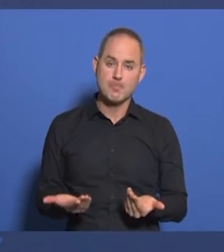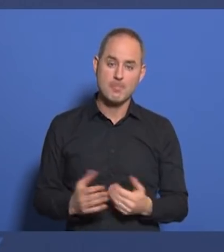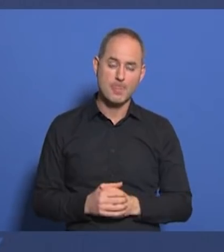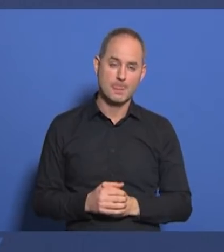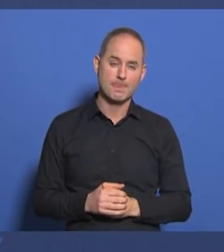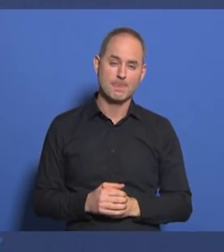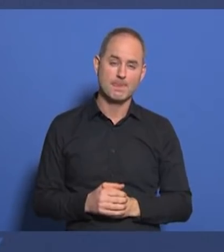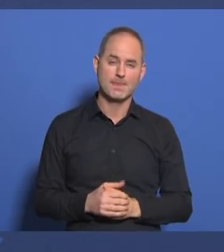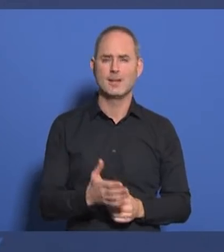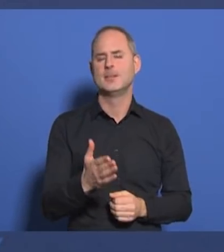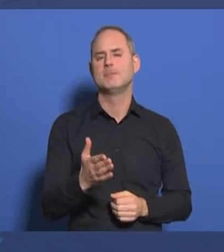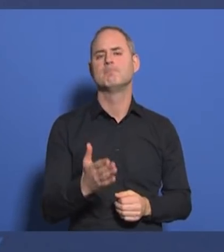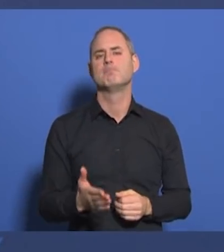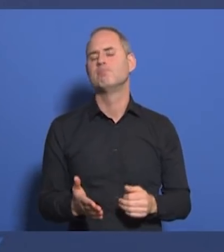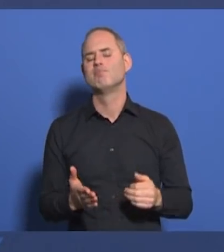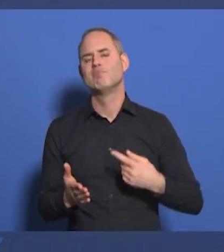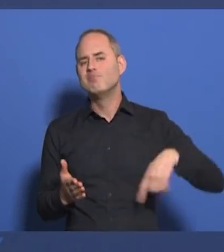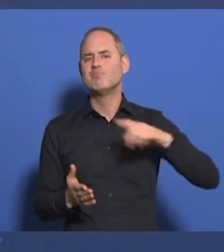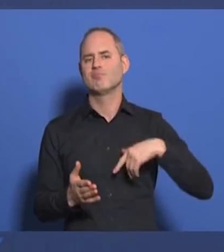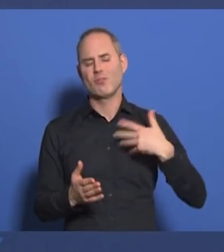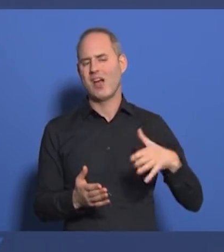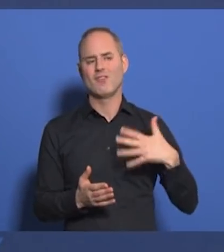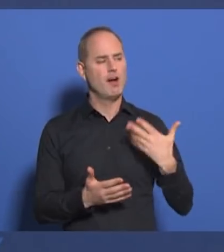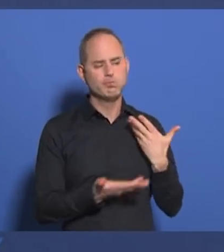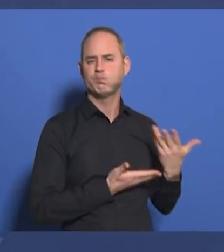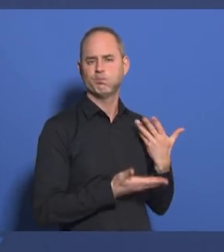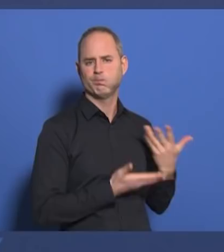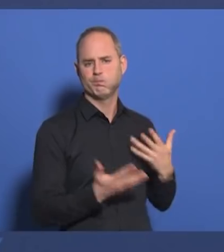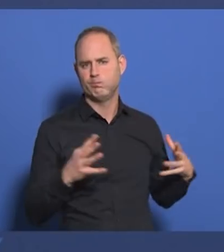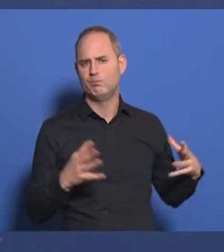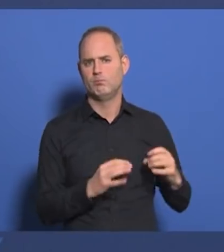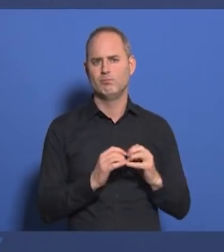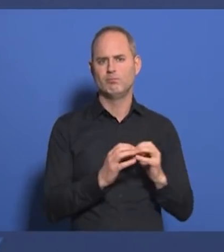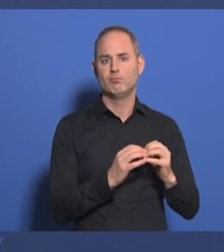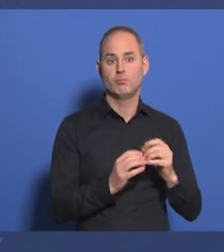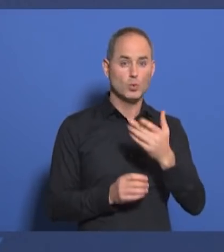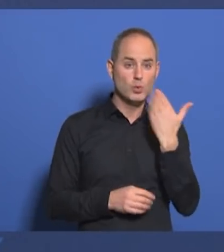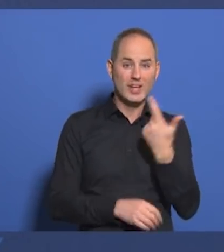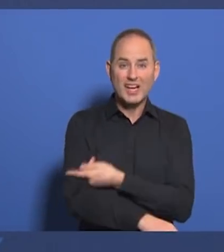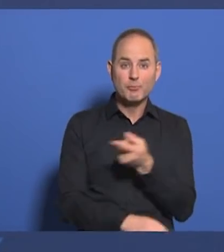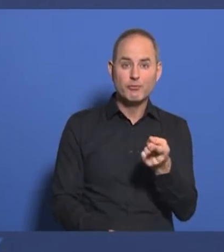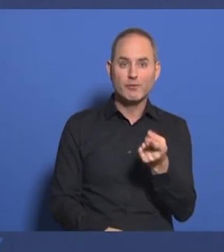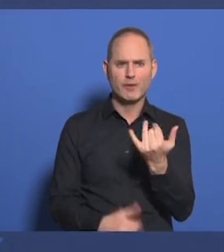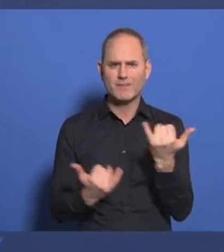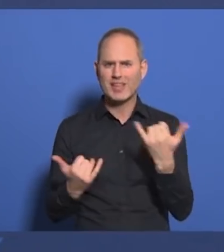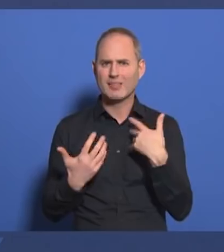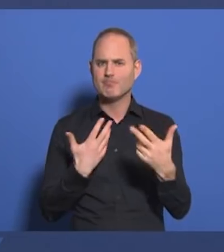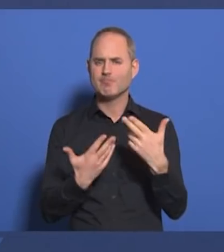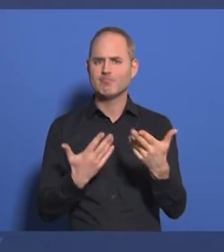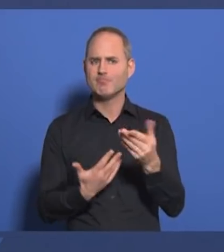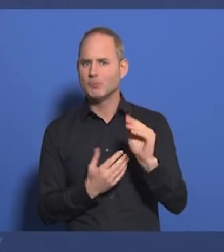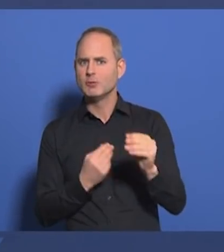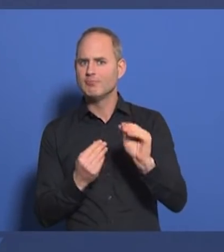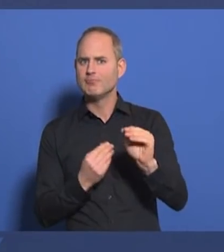müssen weiterhin gemeinsam daran arbeiten, die Impflücken zu schließen, auch mit Blick auf den Herbst. Der Expertenrat hat uns dazu auch klare